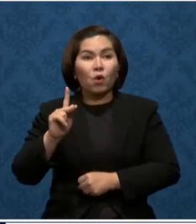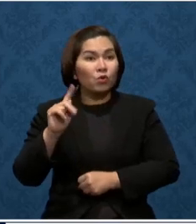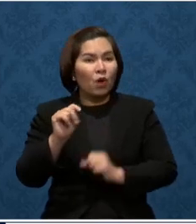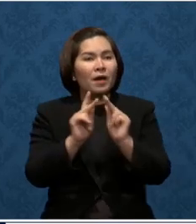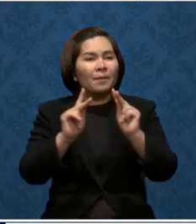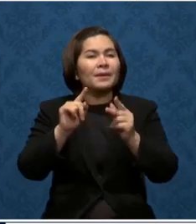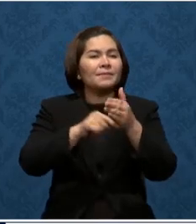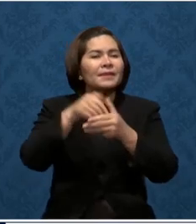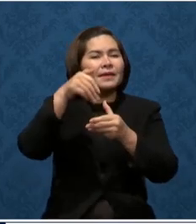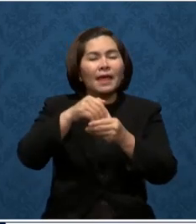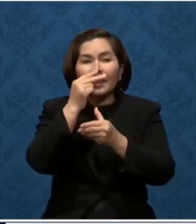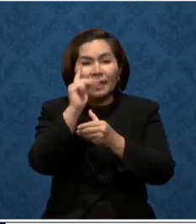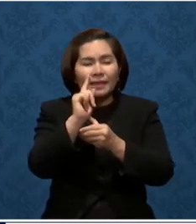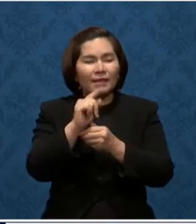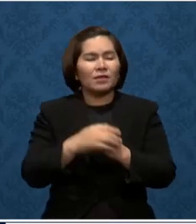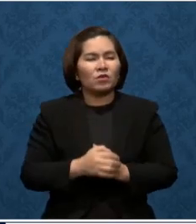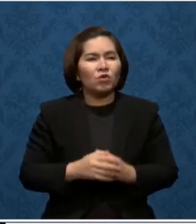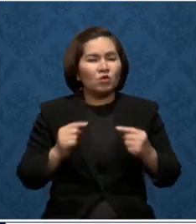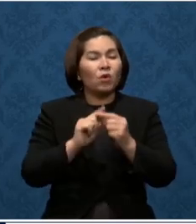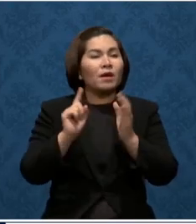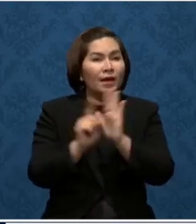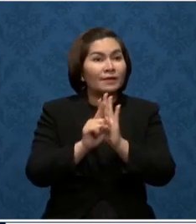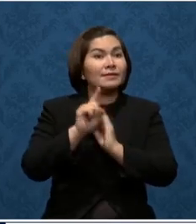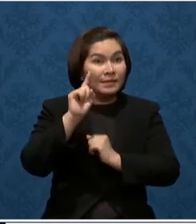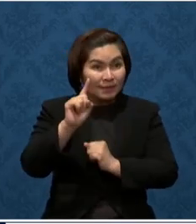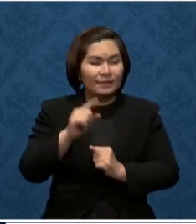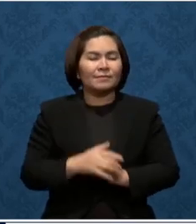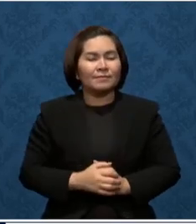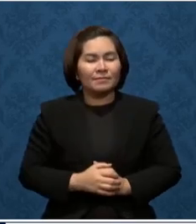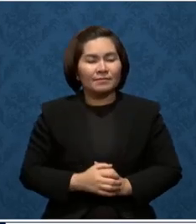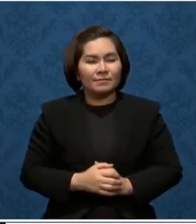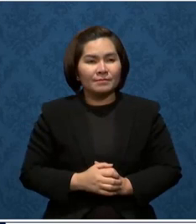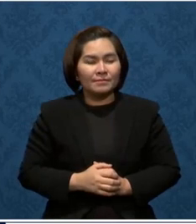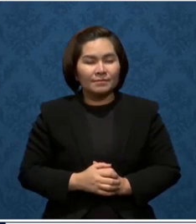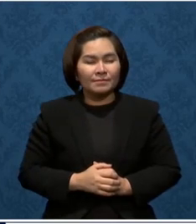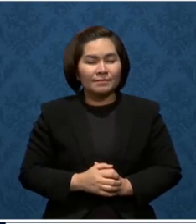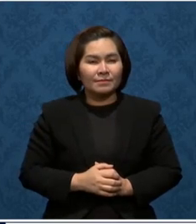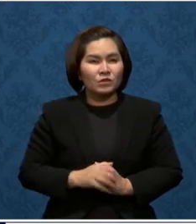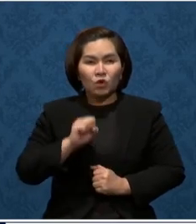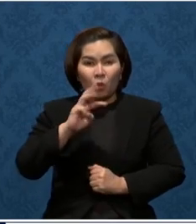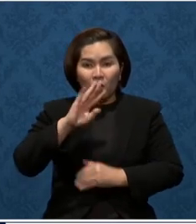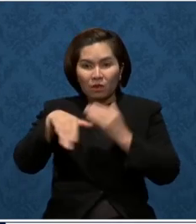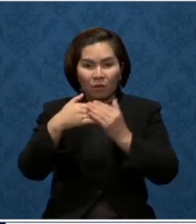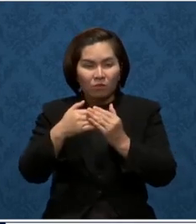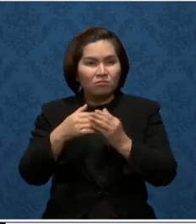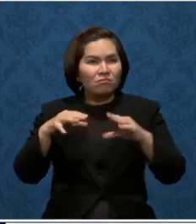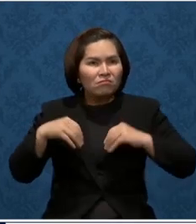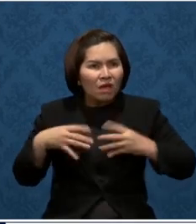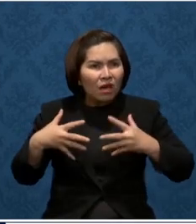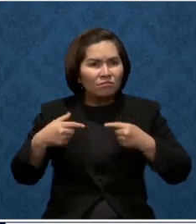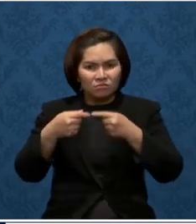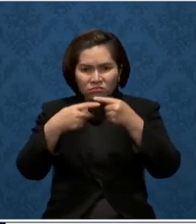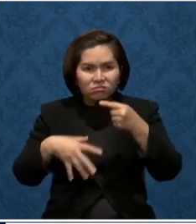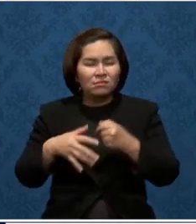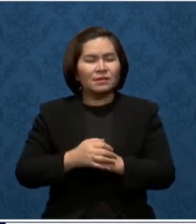พบว่าการสรรหาครั้งแรกพร้อมชุดท่านทักษอรวุฒิสภาไม่รับทั้งหมดและ